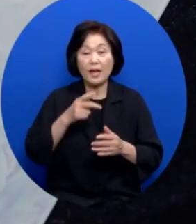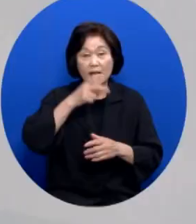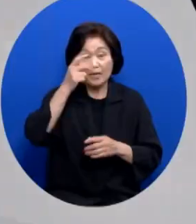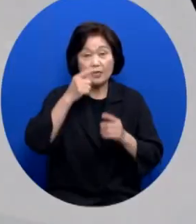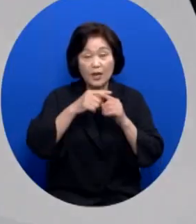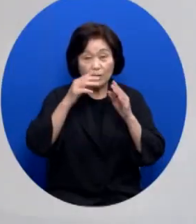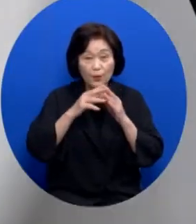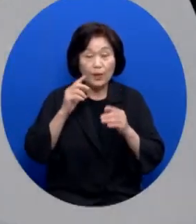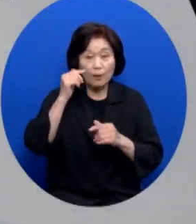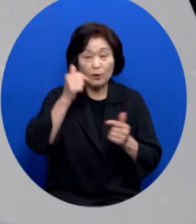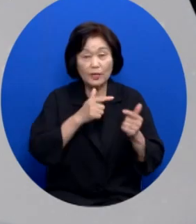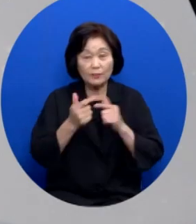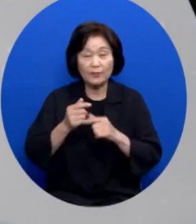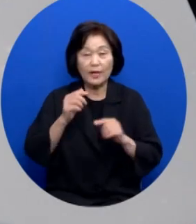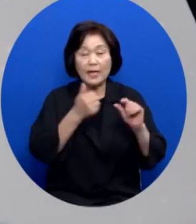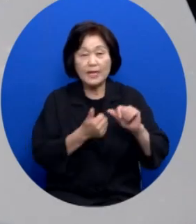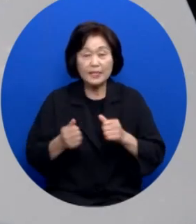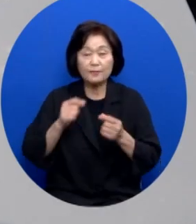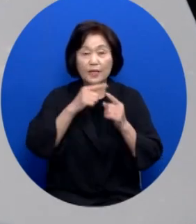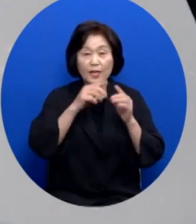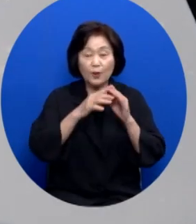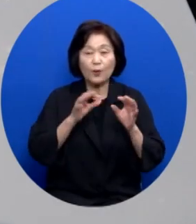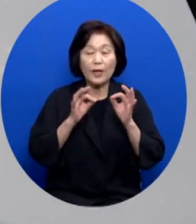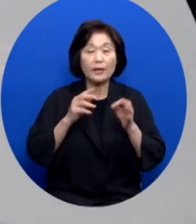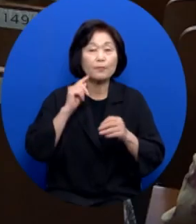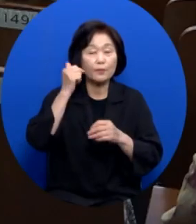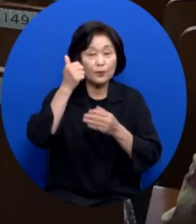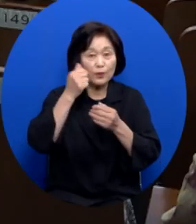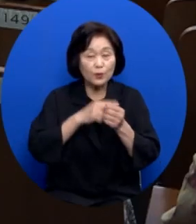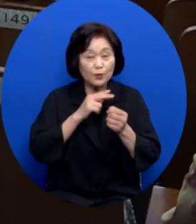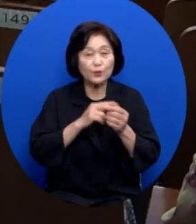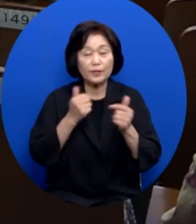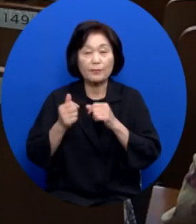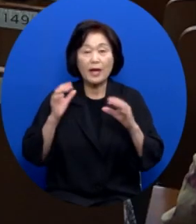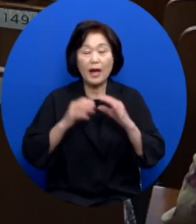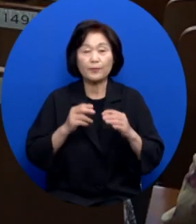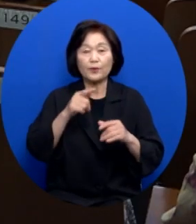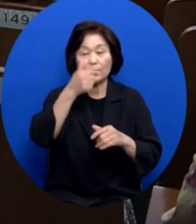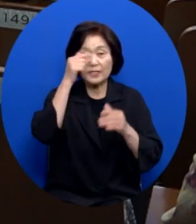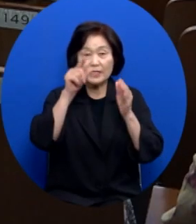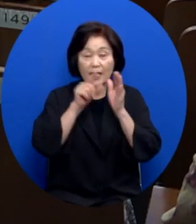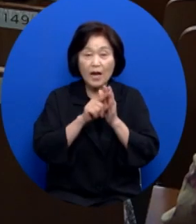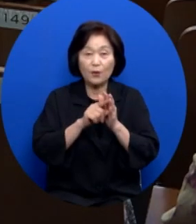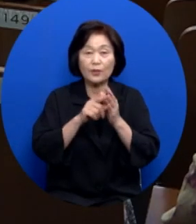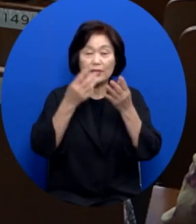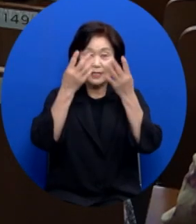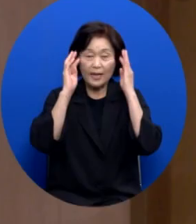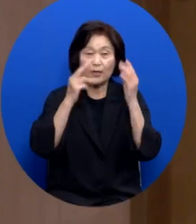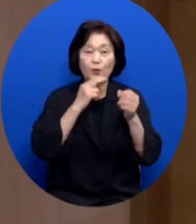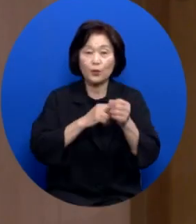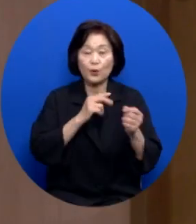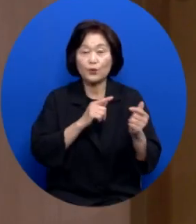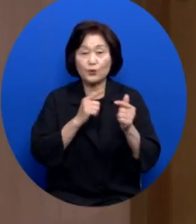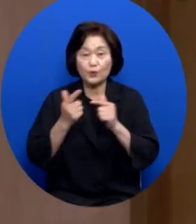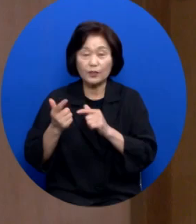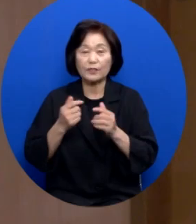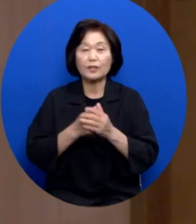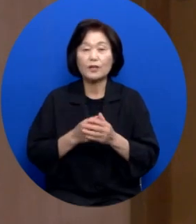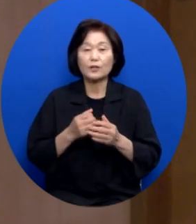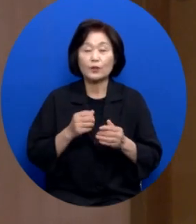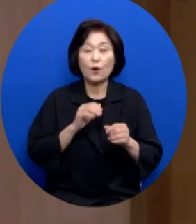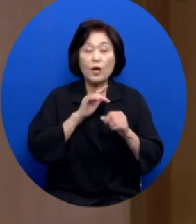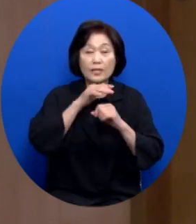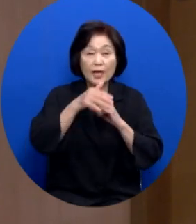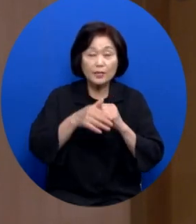목사, 한국침례신학대학교 임도균 교수, 합동신학대학원대학교 권호 교수, 디아스포라 미션